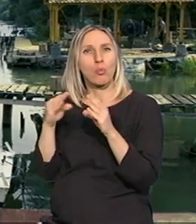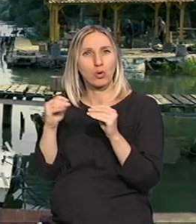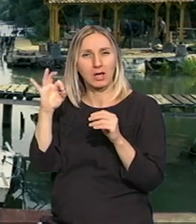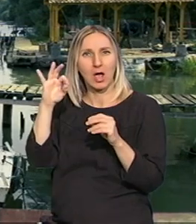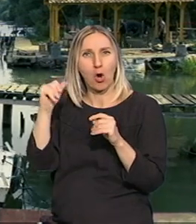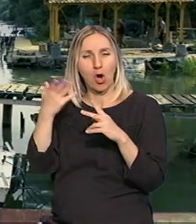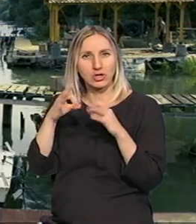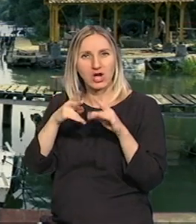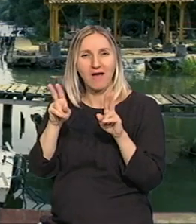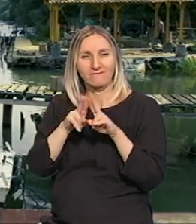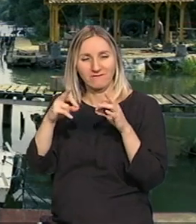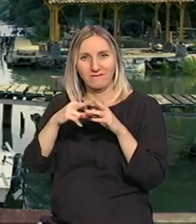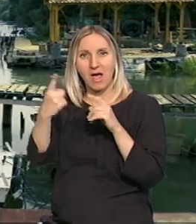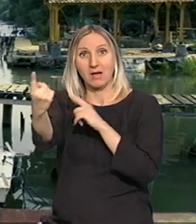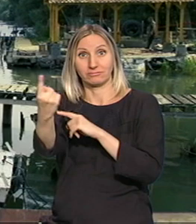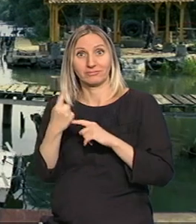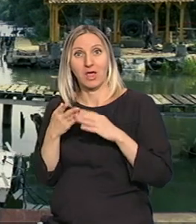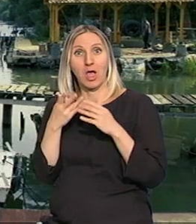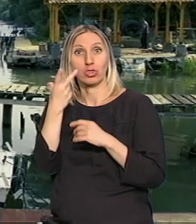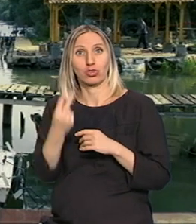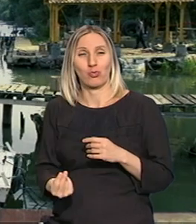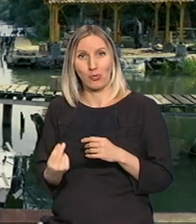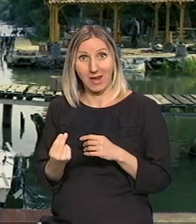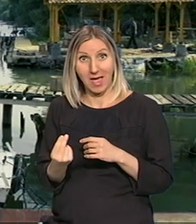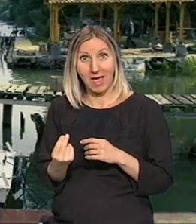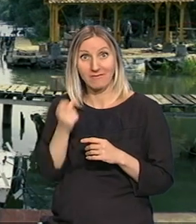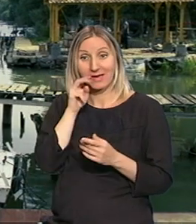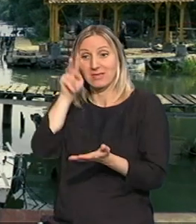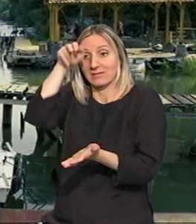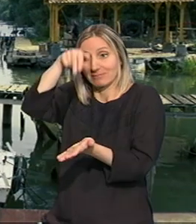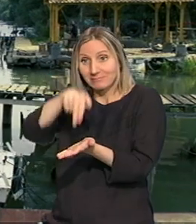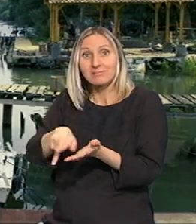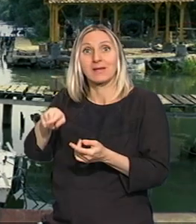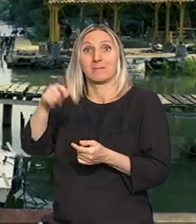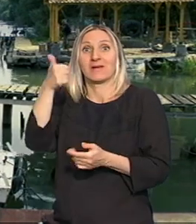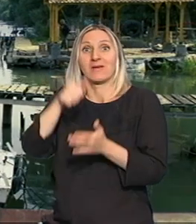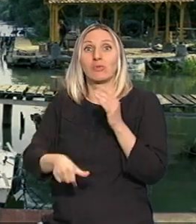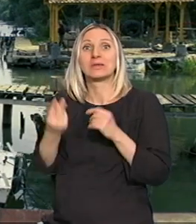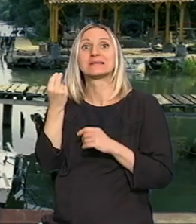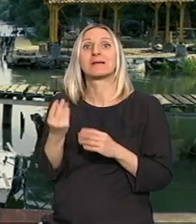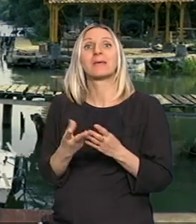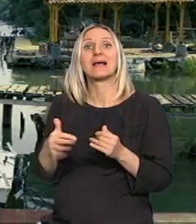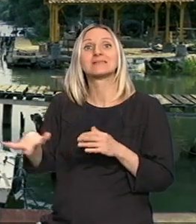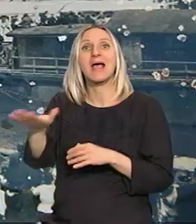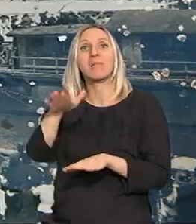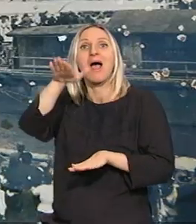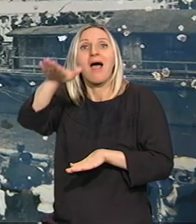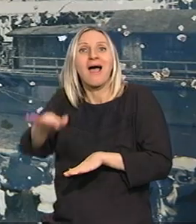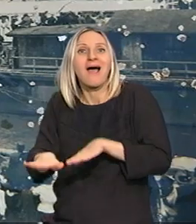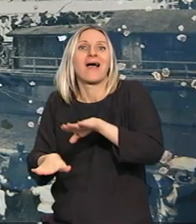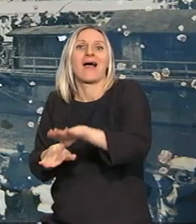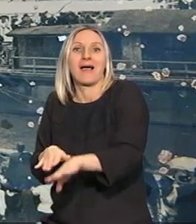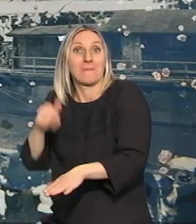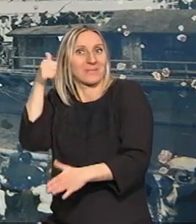Oršave Dunavom i stupivši na tlo Srbije, praktično po prvi put je ovde pristala